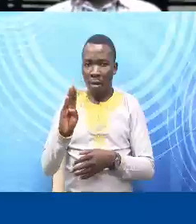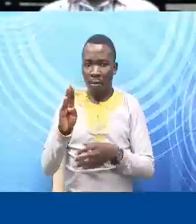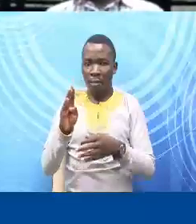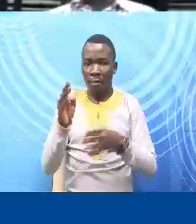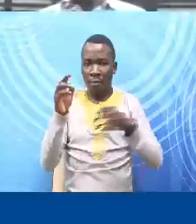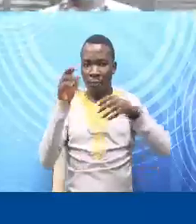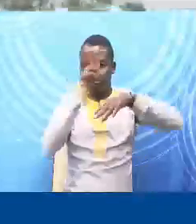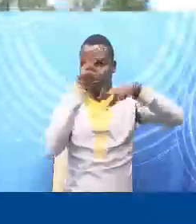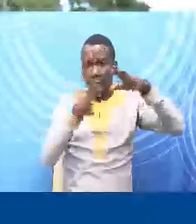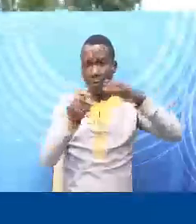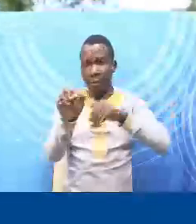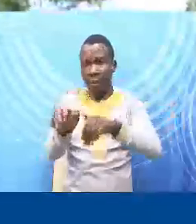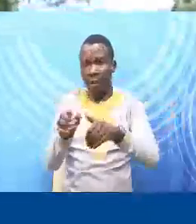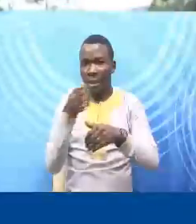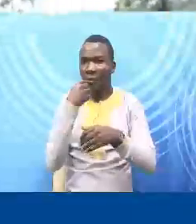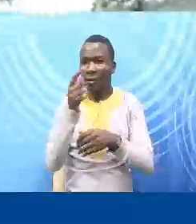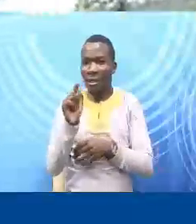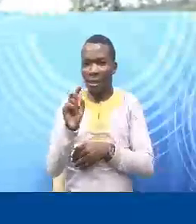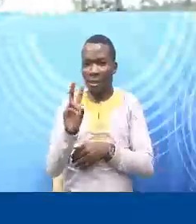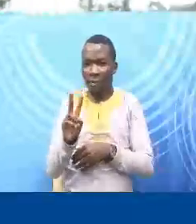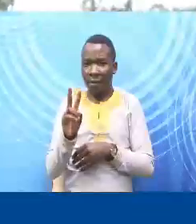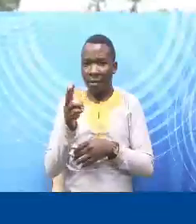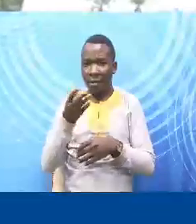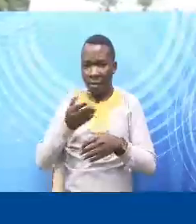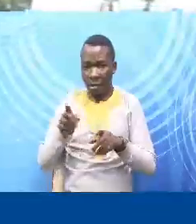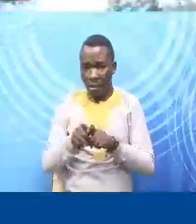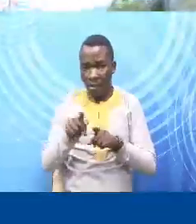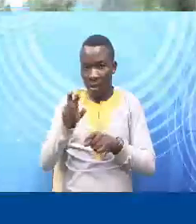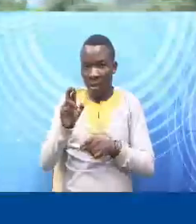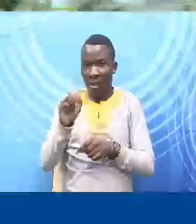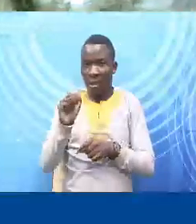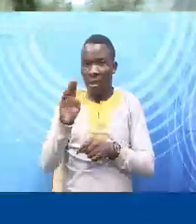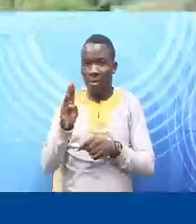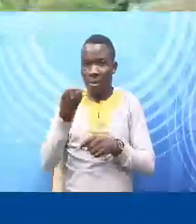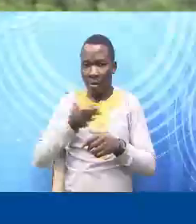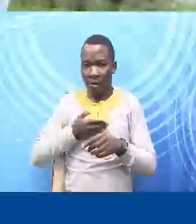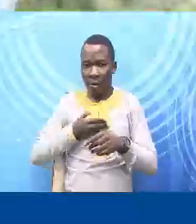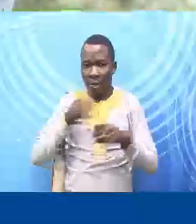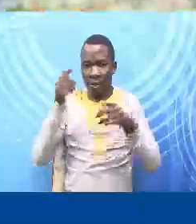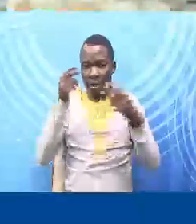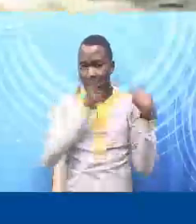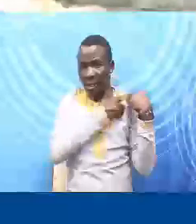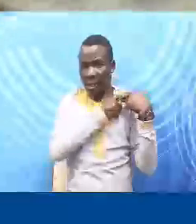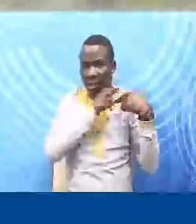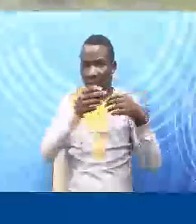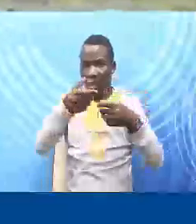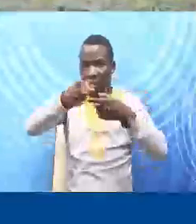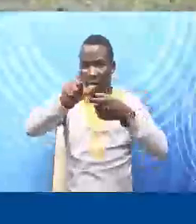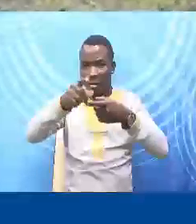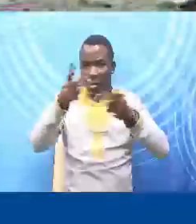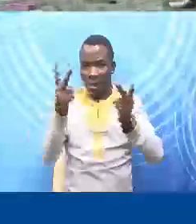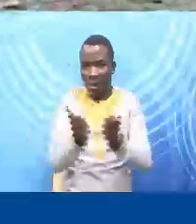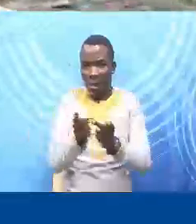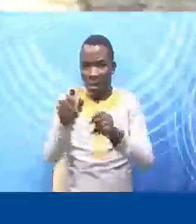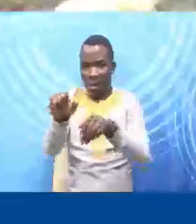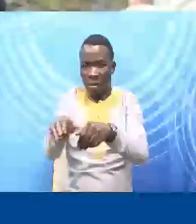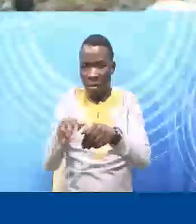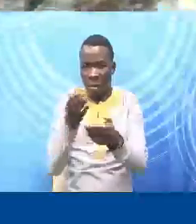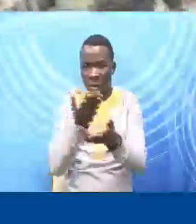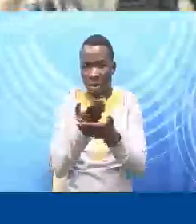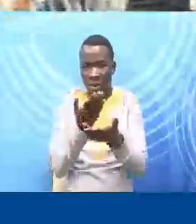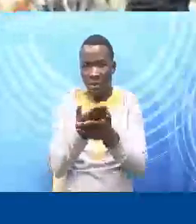yabwiye BTNT ko ngo nka RAB bafite inshingano zo kwagura ubuso buhingwaho cyane cyane muri iki gihembwe cy'ihinga cyatangije. Asaba abahinzi bavuga ko imyaka